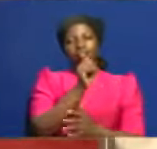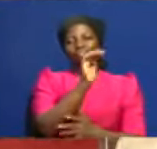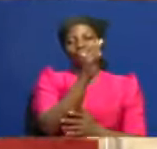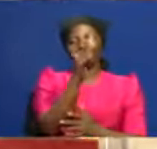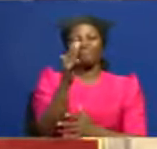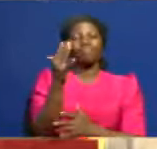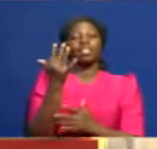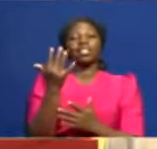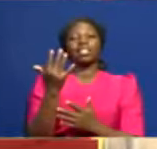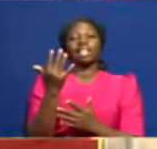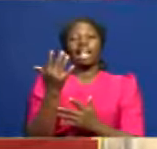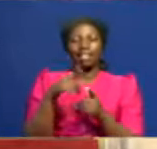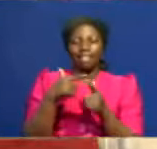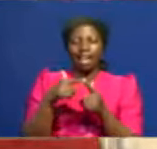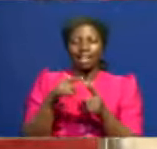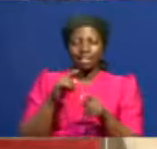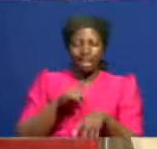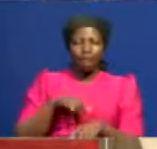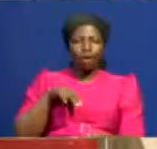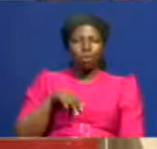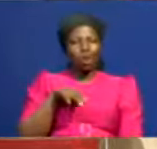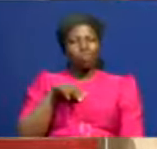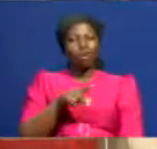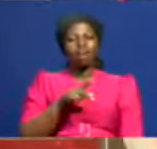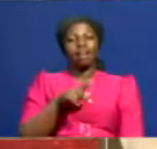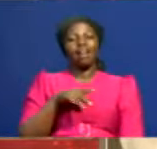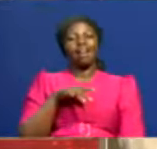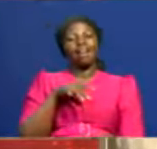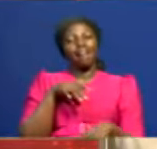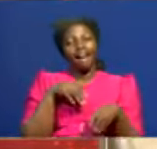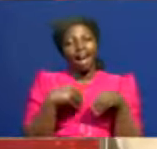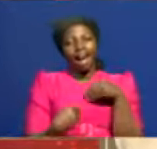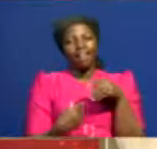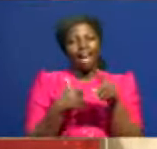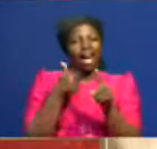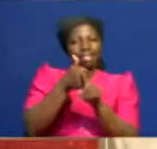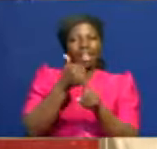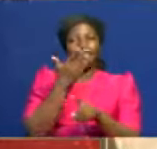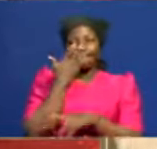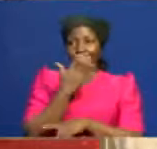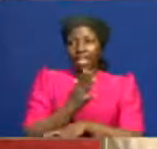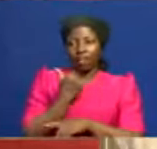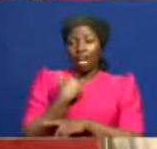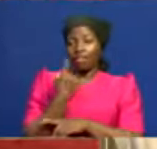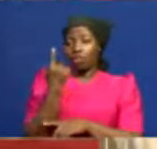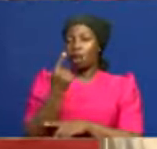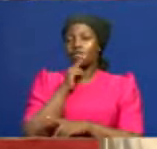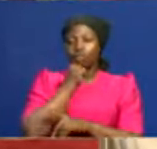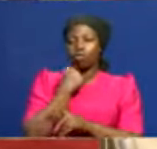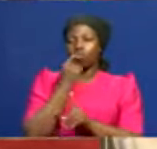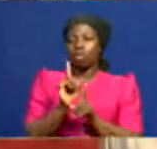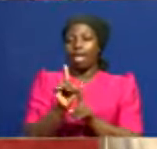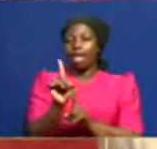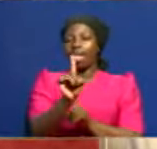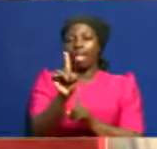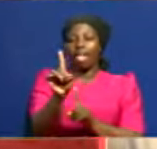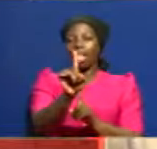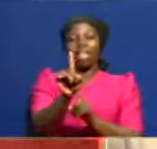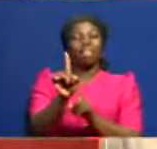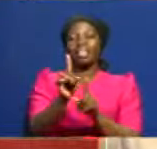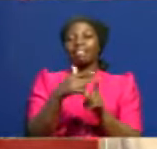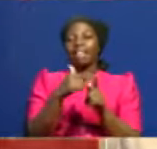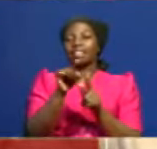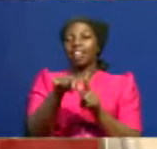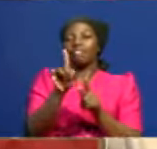mama akakuliwa na fisi. Kuna kijana mmoja alikuwa mbele yake. Saa uyo alikuwa mbele yake akatoloka, akaacha